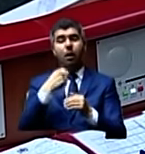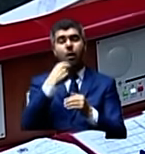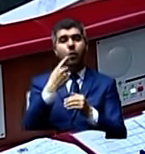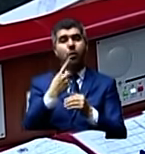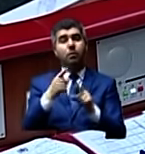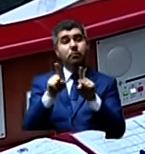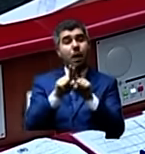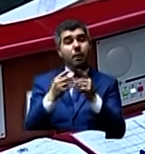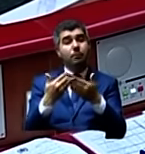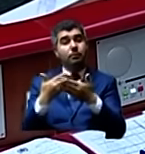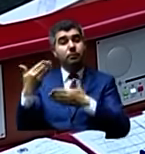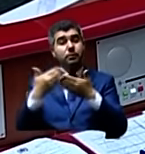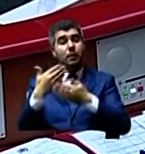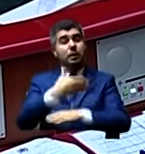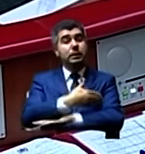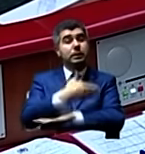مرتبط بالعرض والطلب.